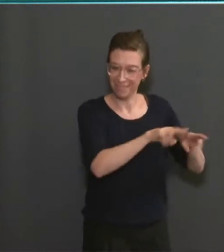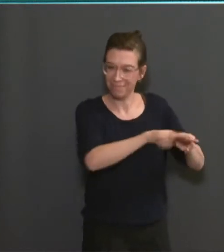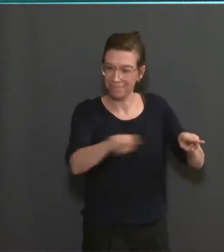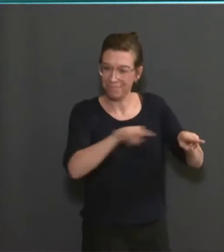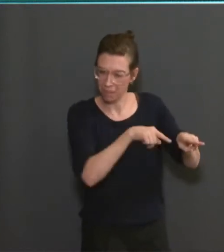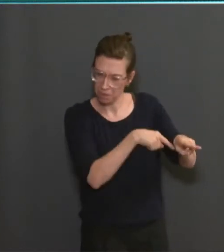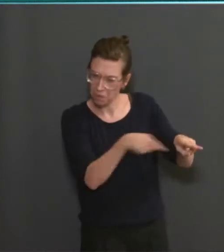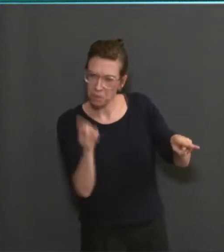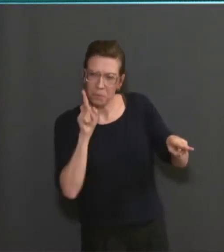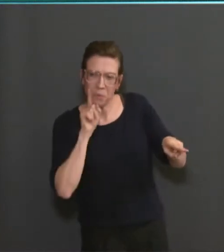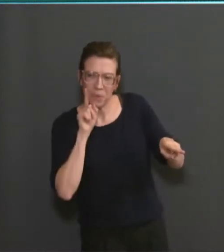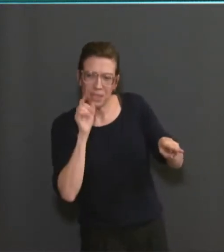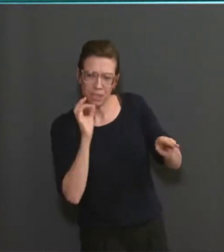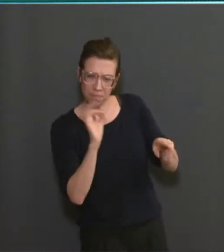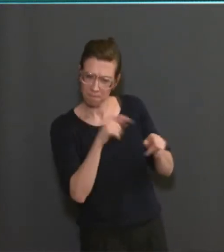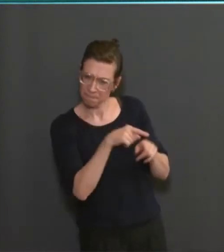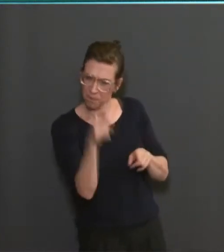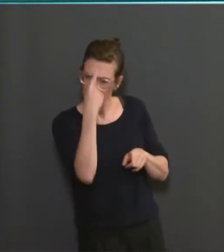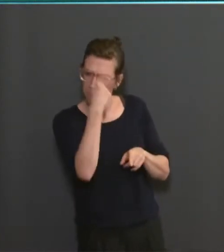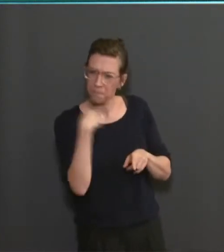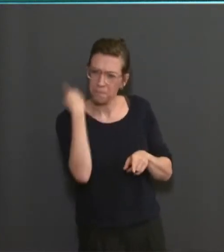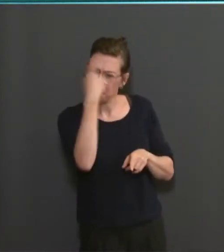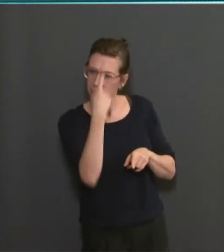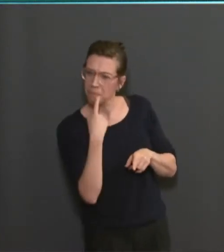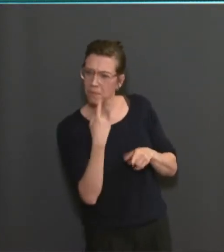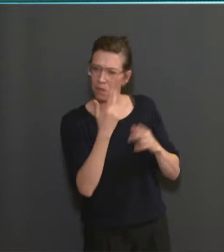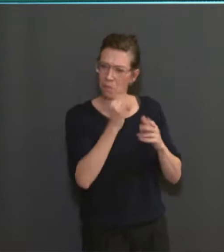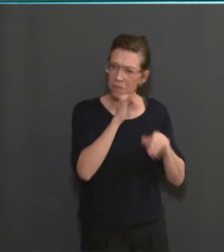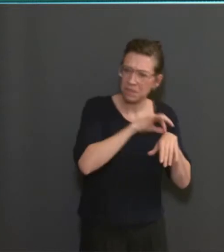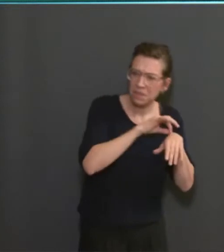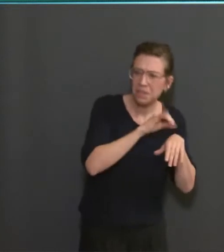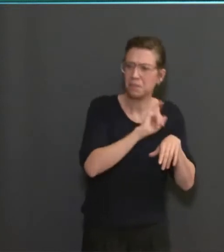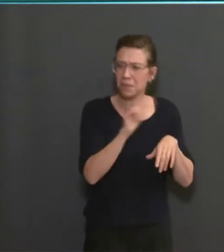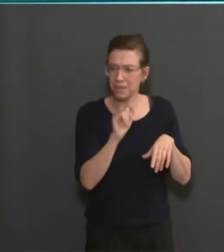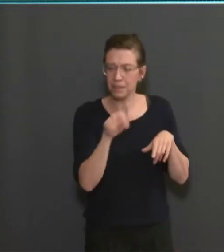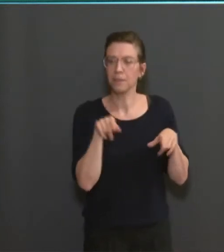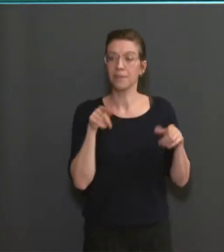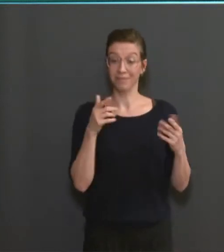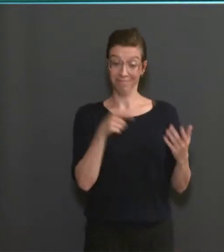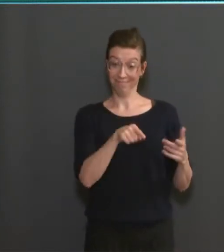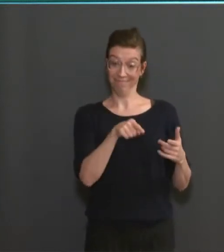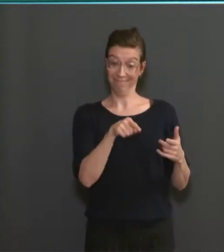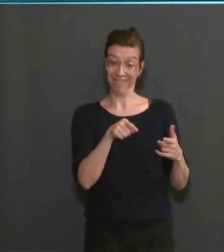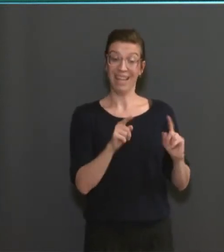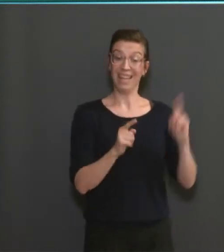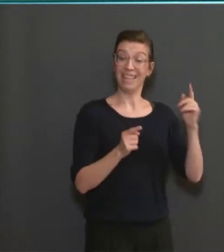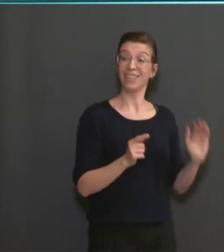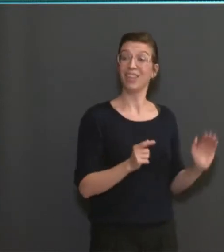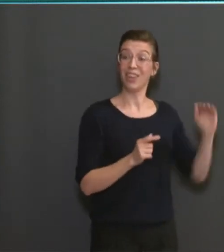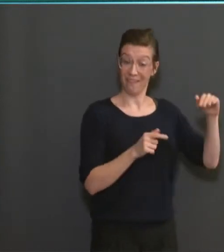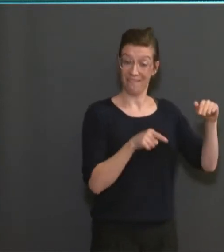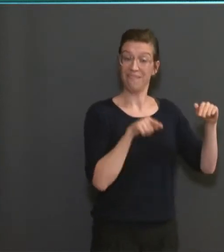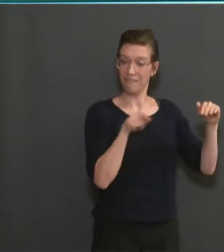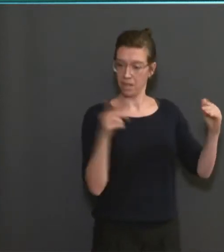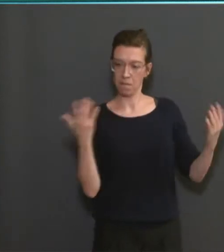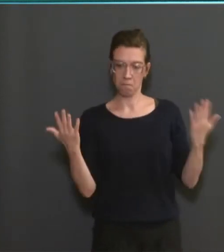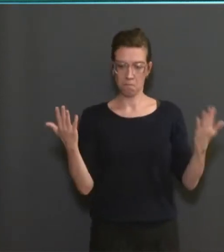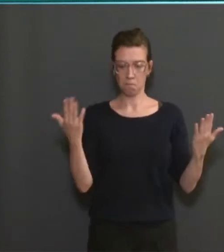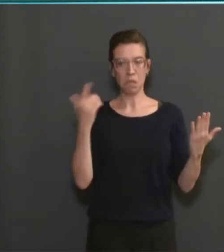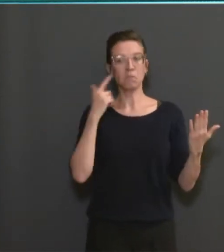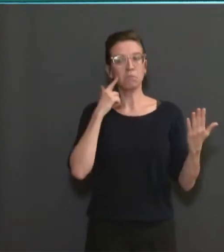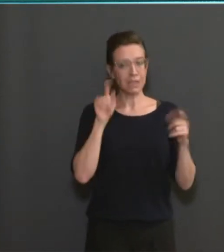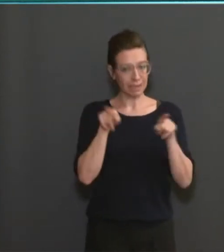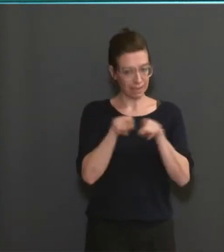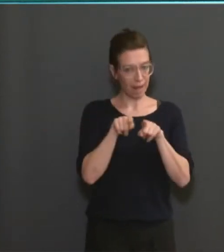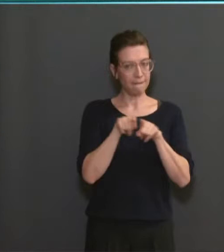van de patiënten op intensieve zorgen voor een groot stuk vergelijkbaar is met de patiënten die opgenomen werden op intensieve